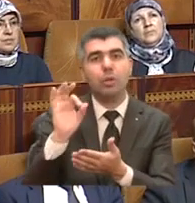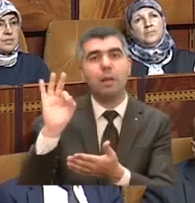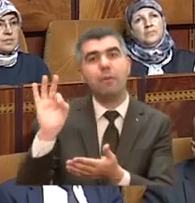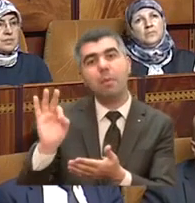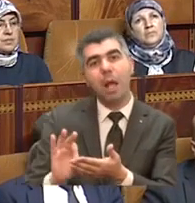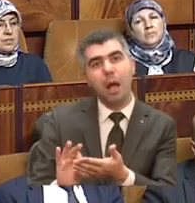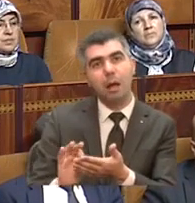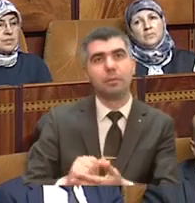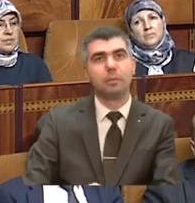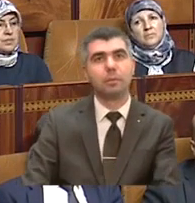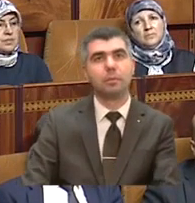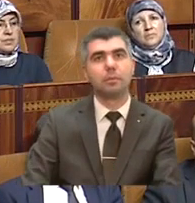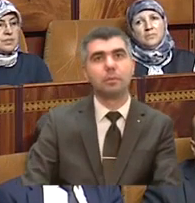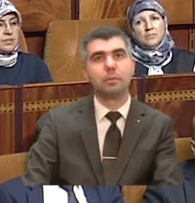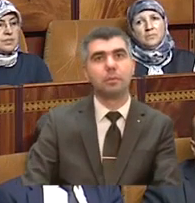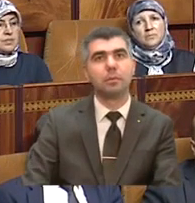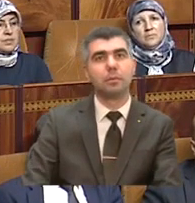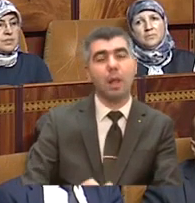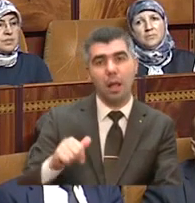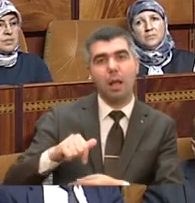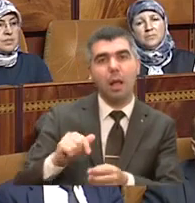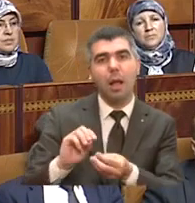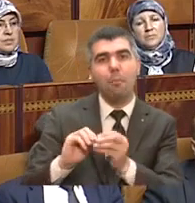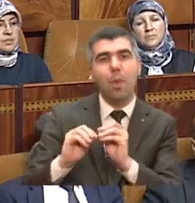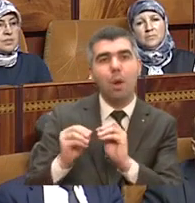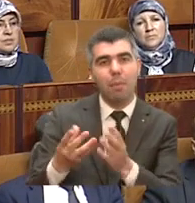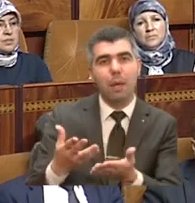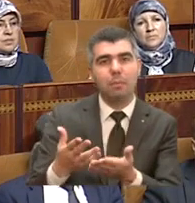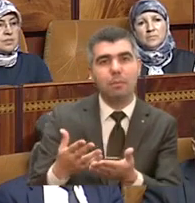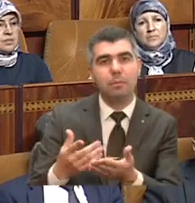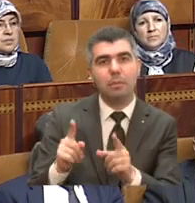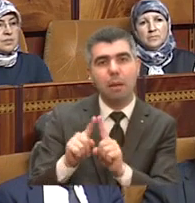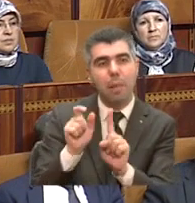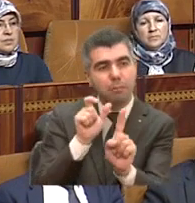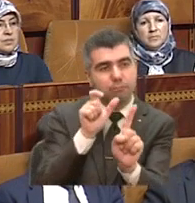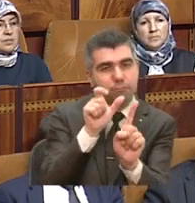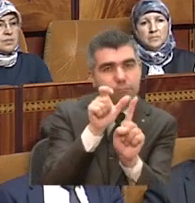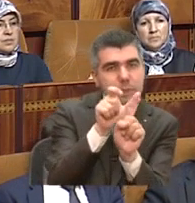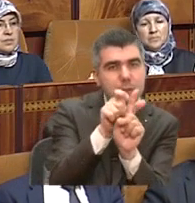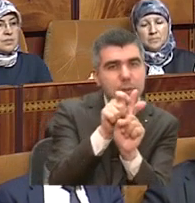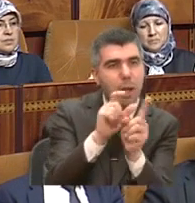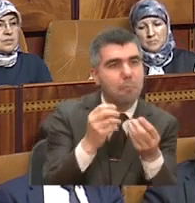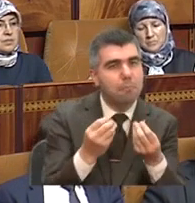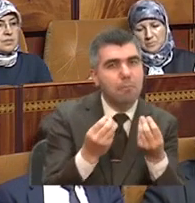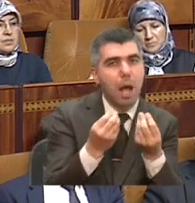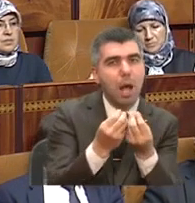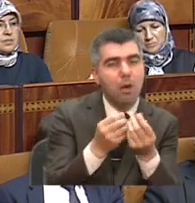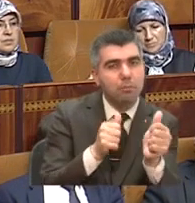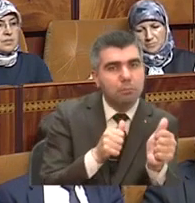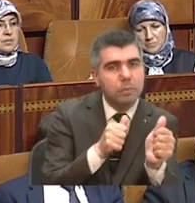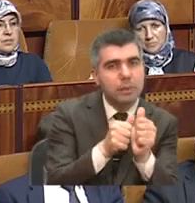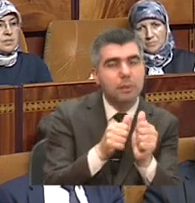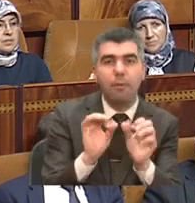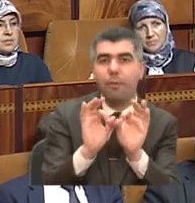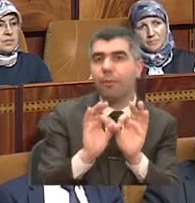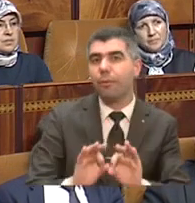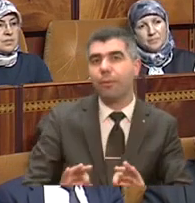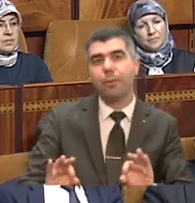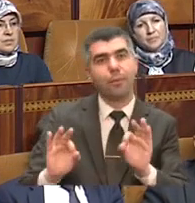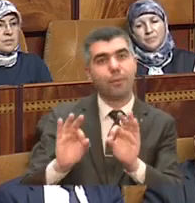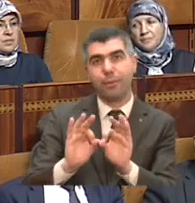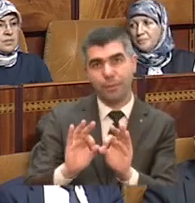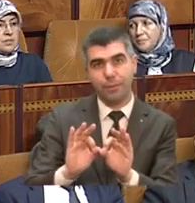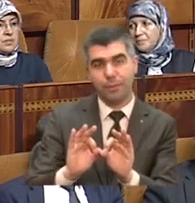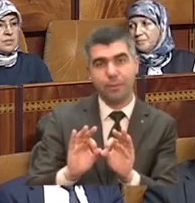كاين واحد الإشكالية ديال المواكبة وديال التسيير ديال هاد الاتفاقيات، لأن يمكن لي نديرو في خانة